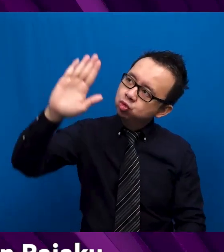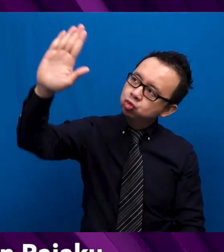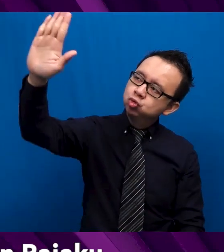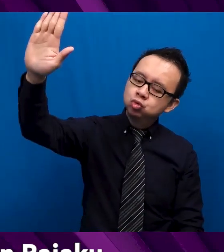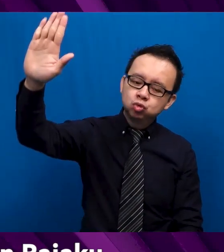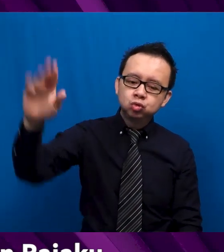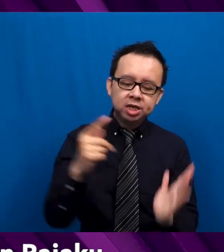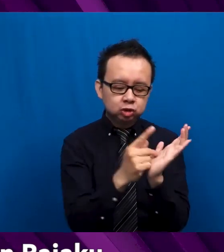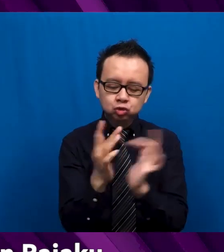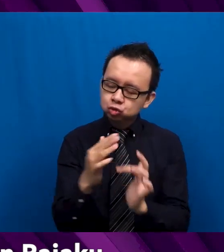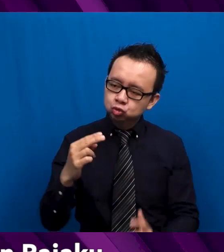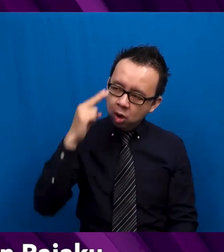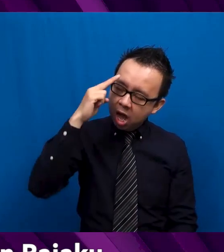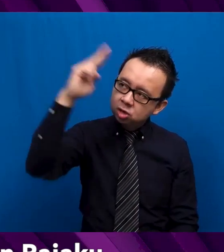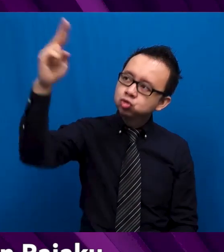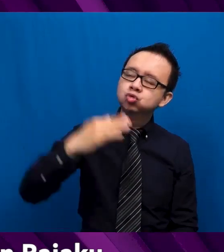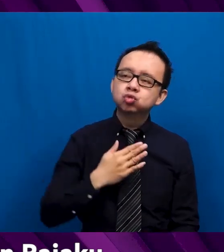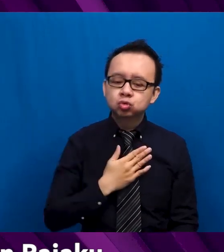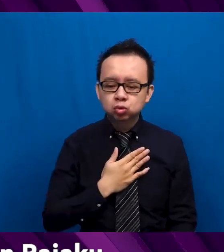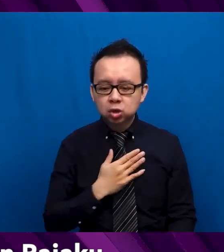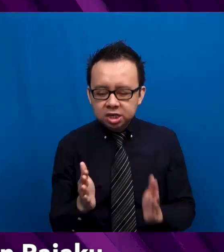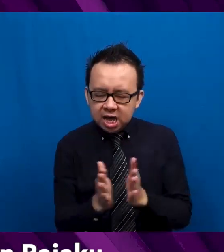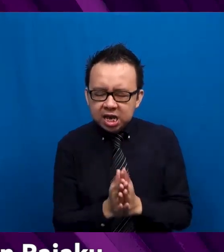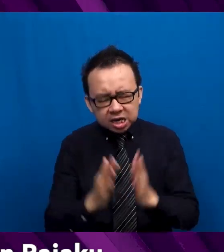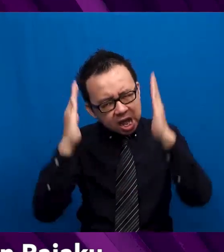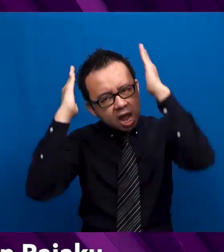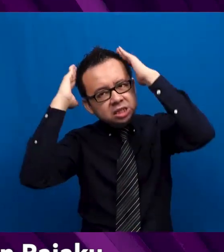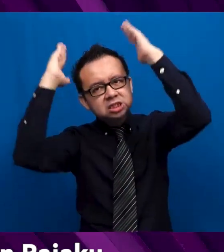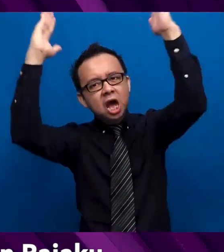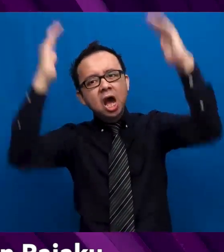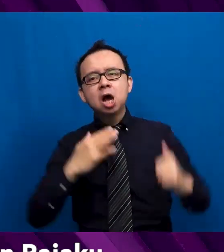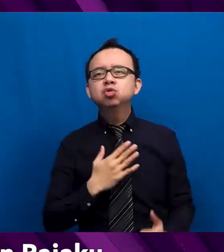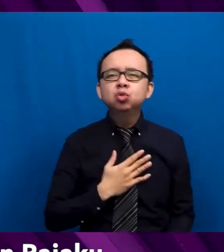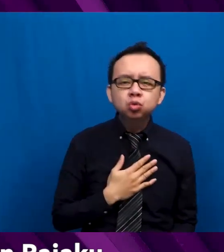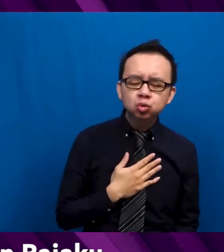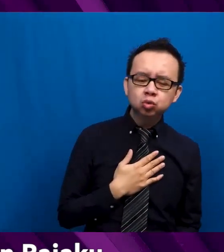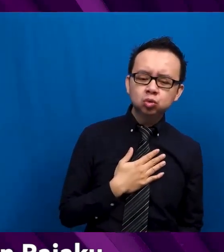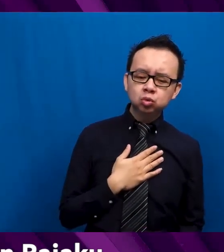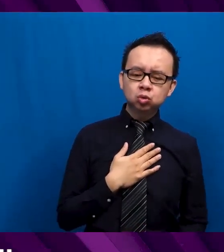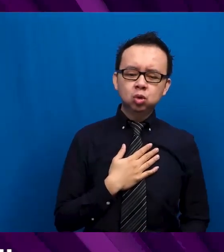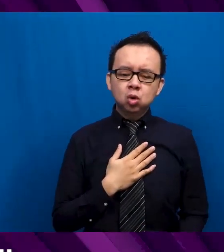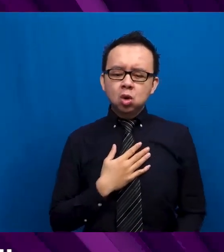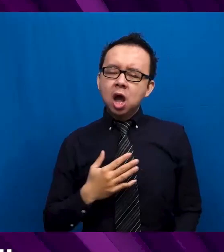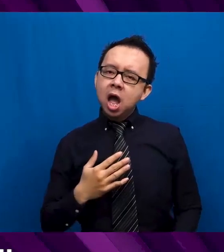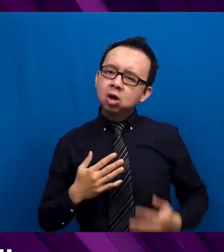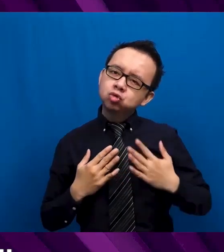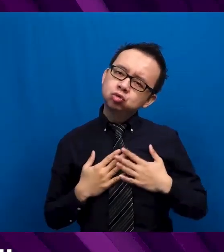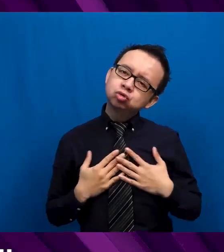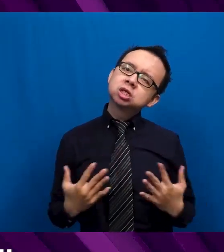padamu, Yesus Tuhanku dan Rajaku. Ku